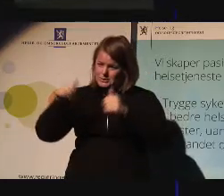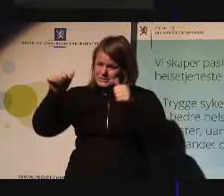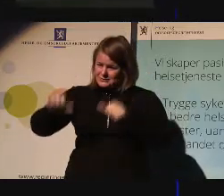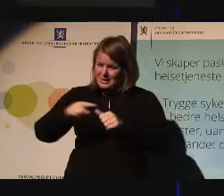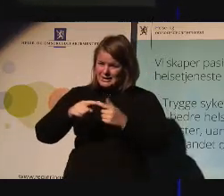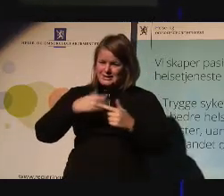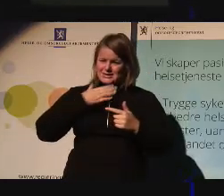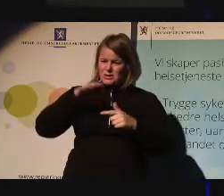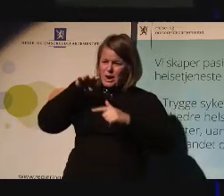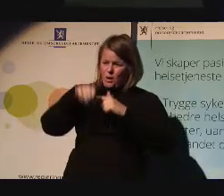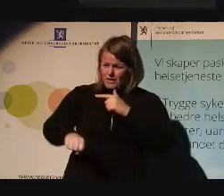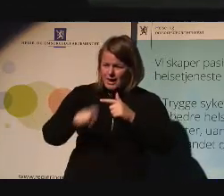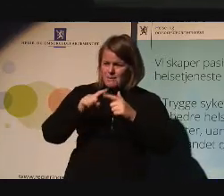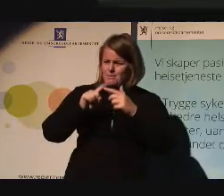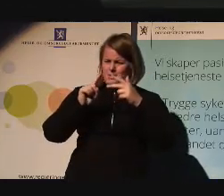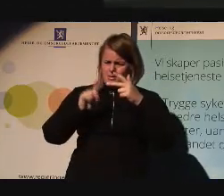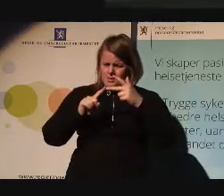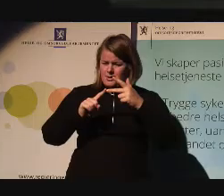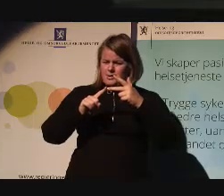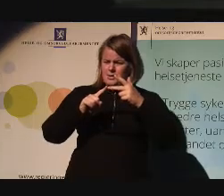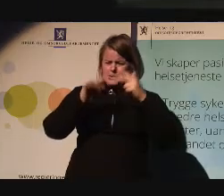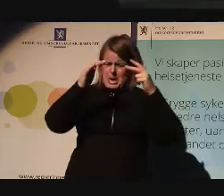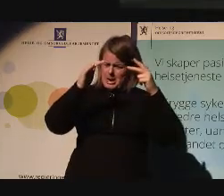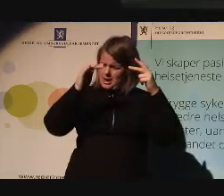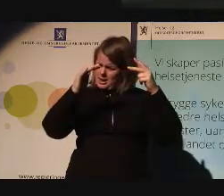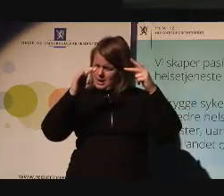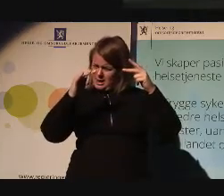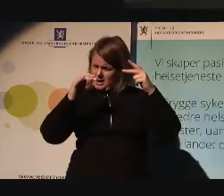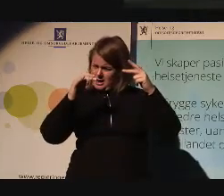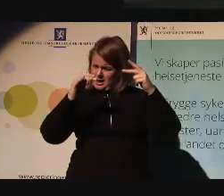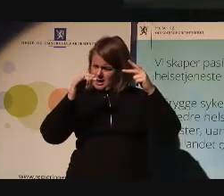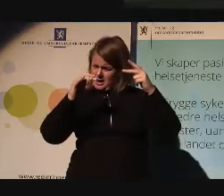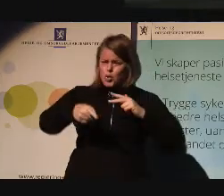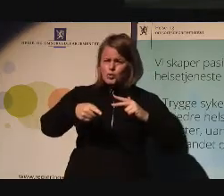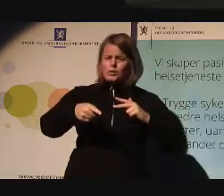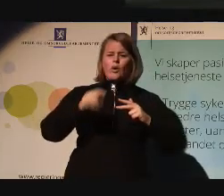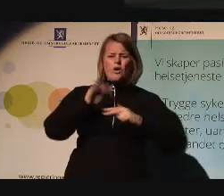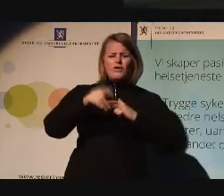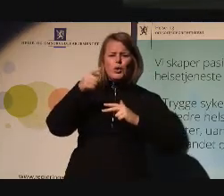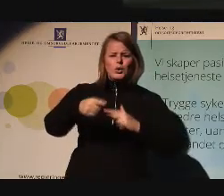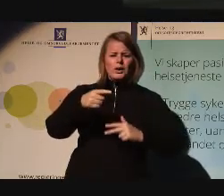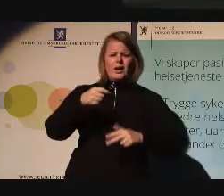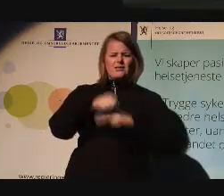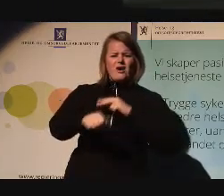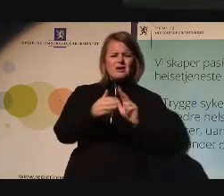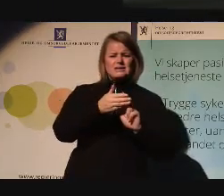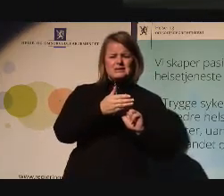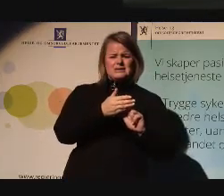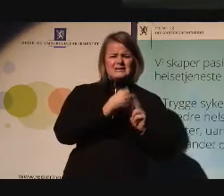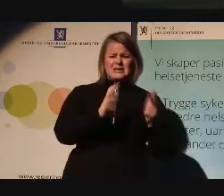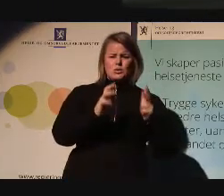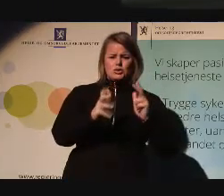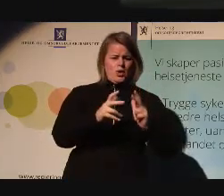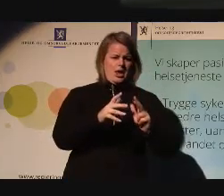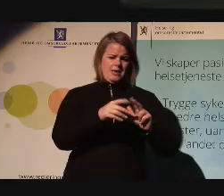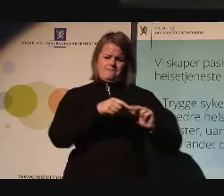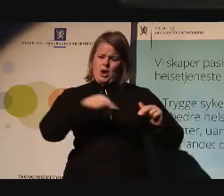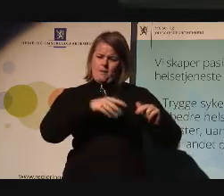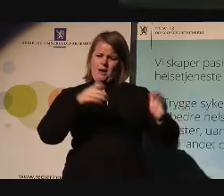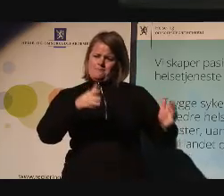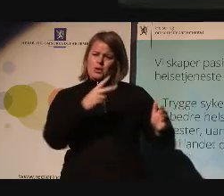overgrep, det var over 100 tvangsepisoder på 2 år cirka, og hun